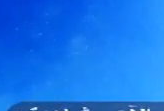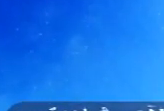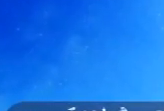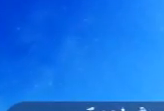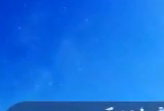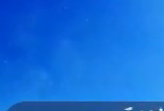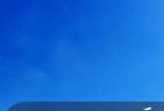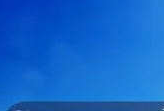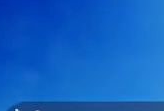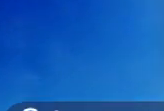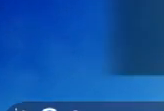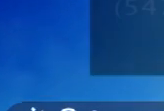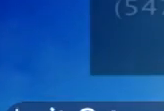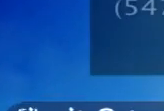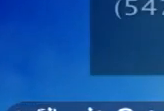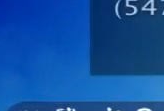اللقاء